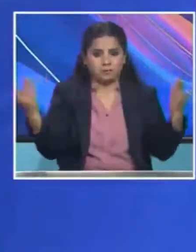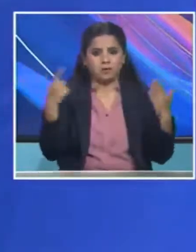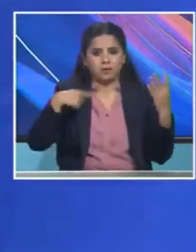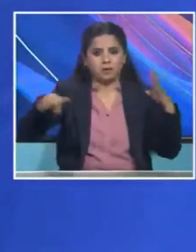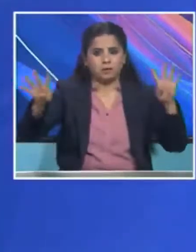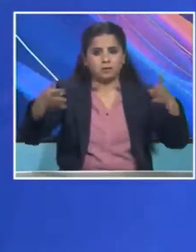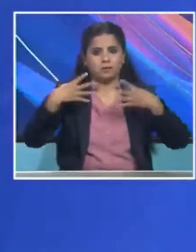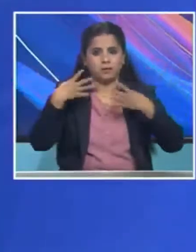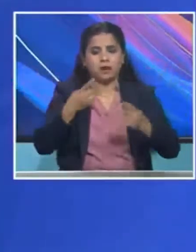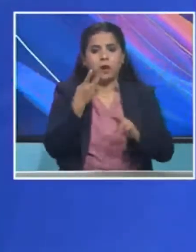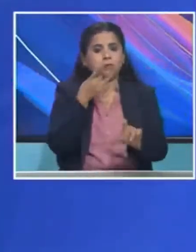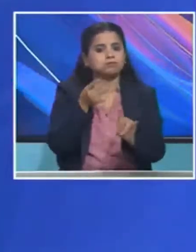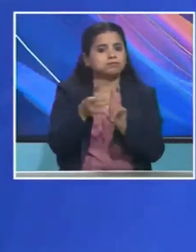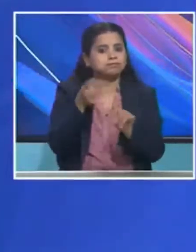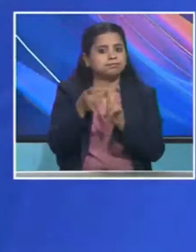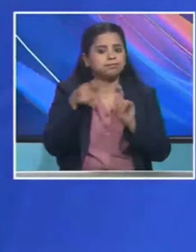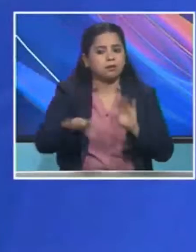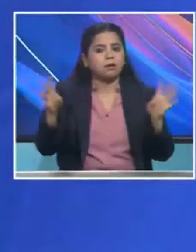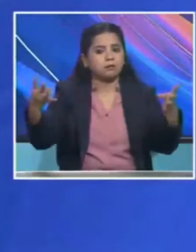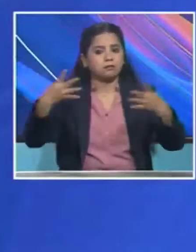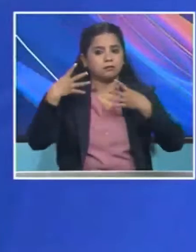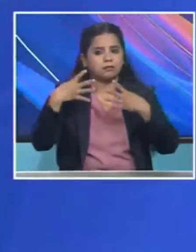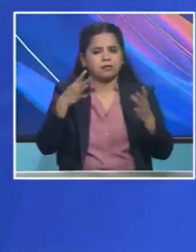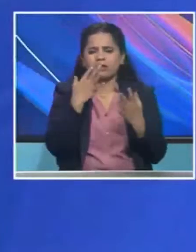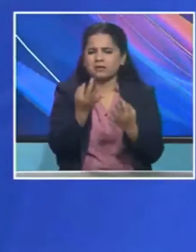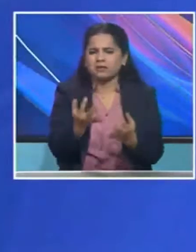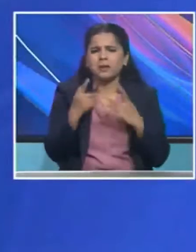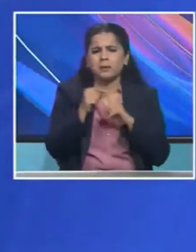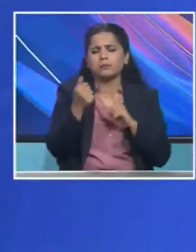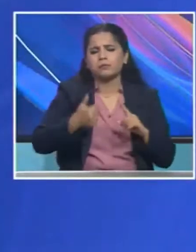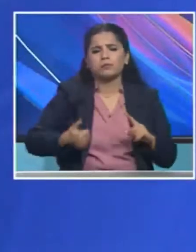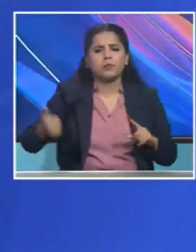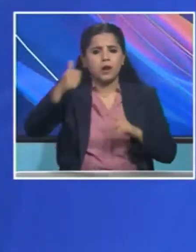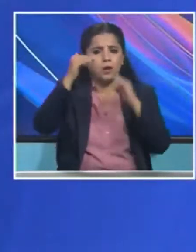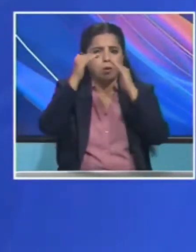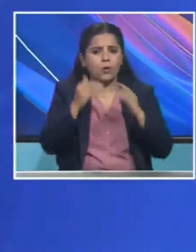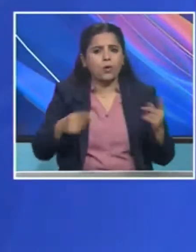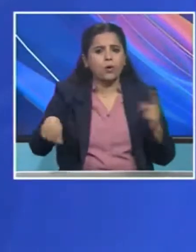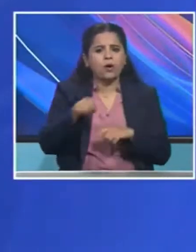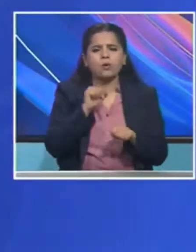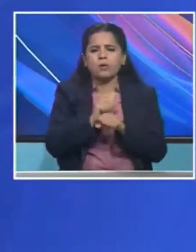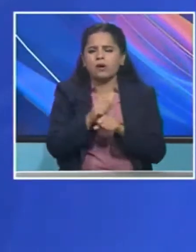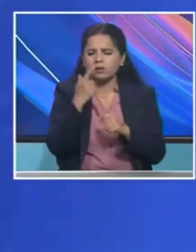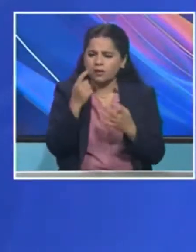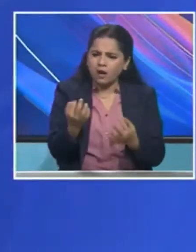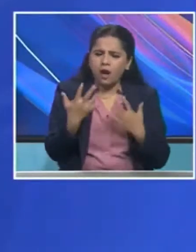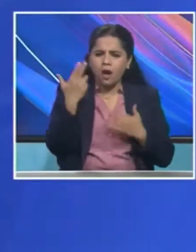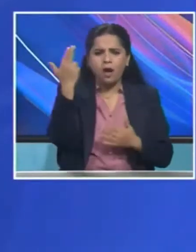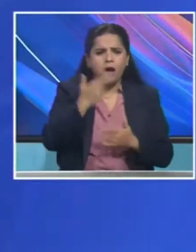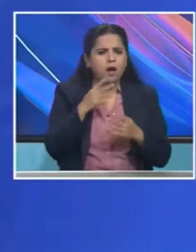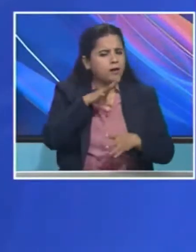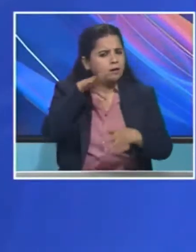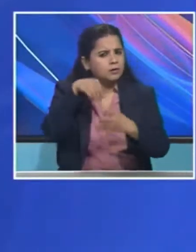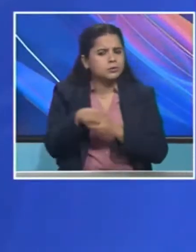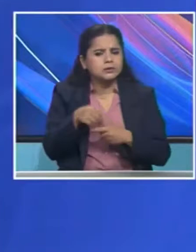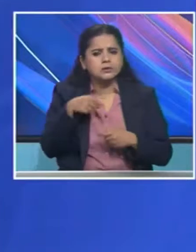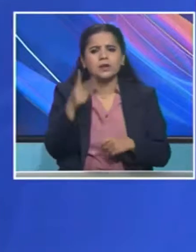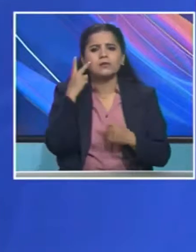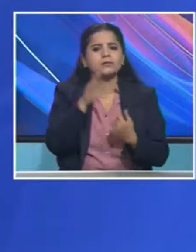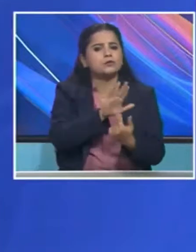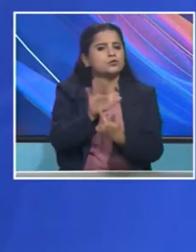फाटक। The majestic gate of Rashtrapati Bhavan, a work of art in themselves,